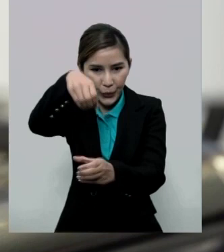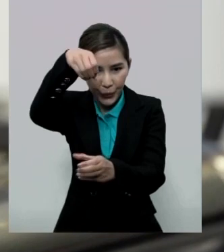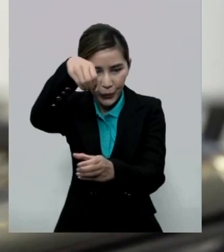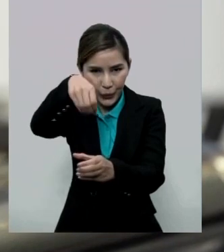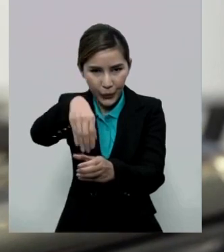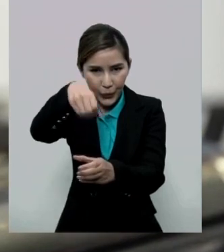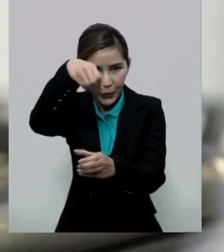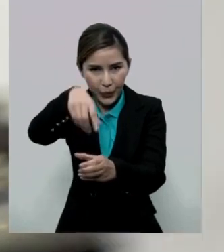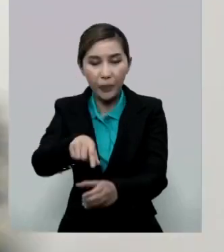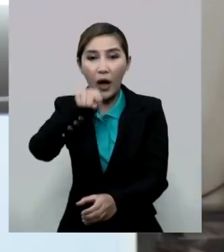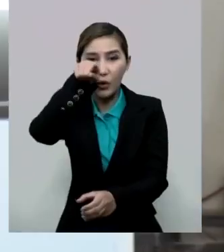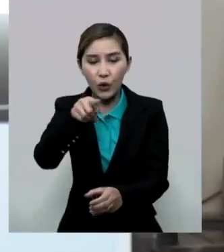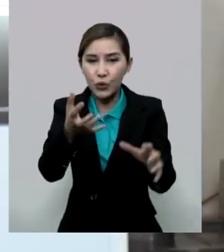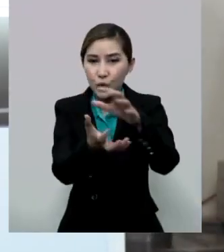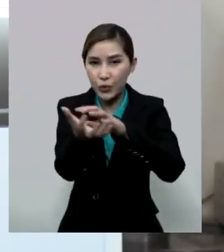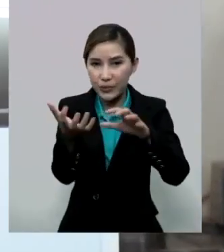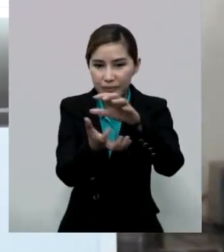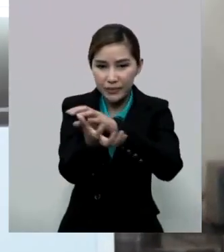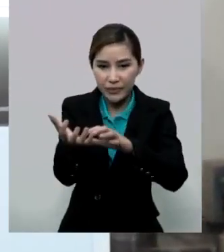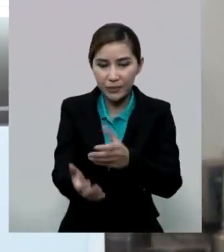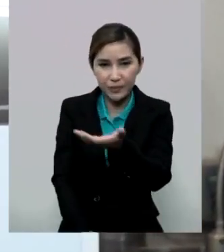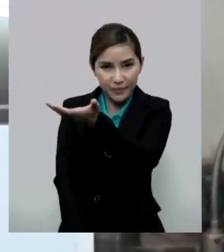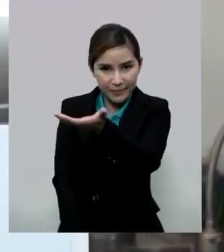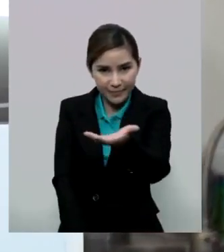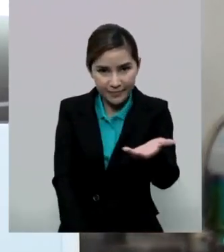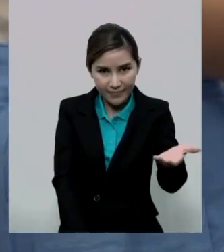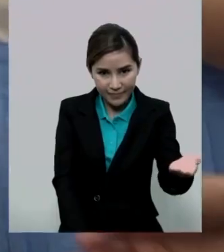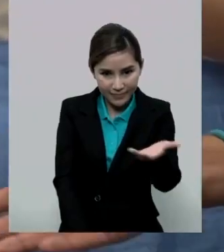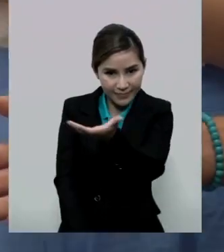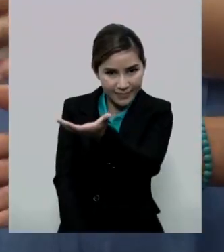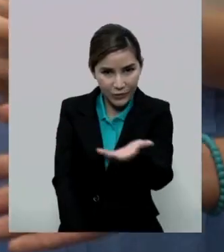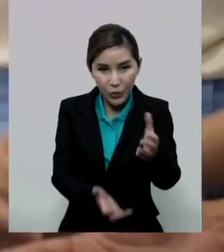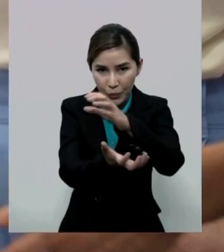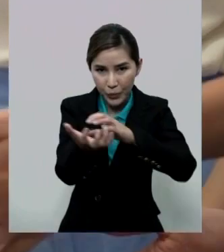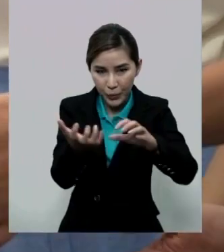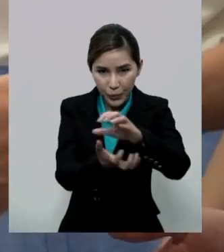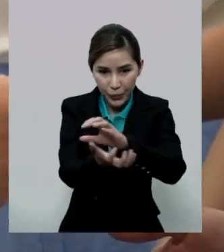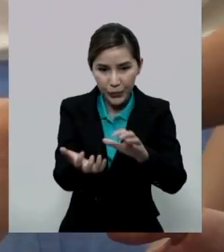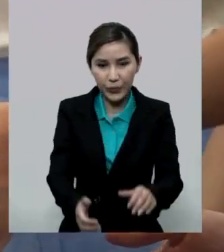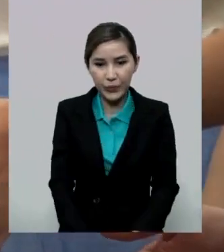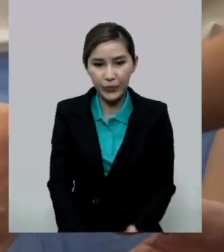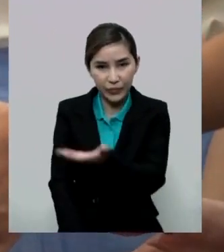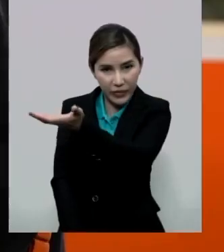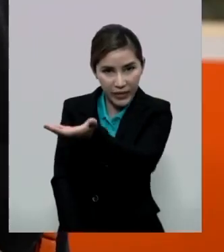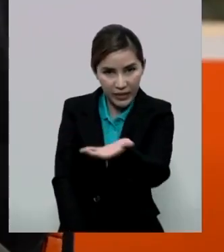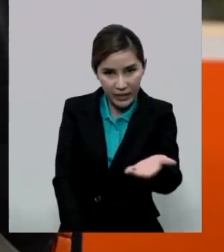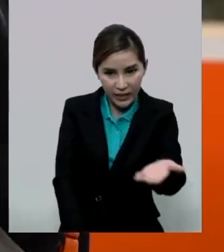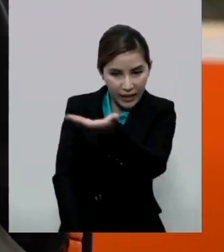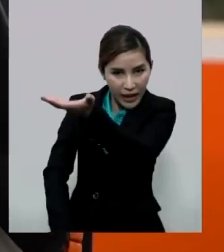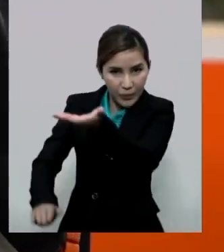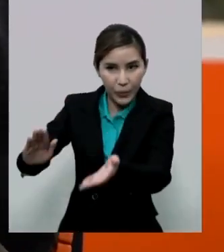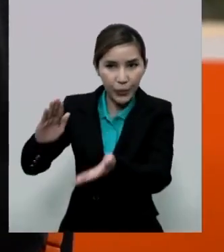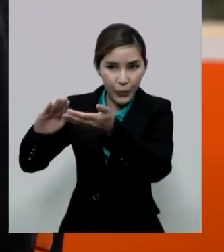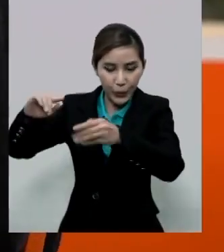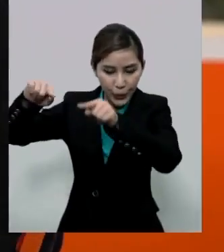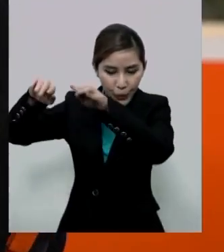แฟทีนี้พี่ทันหันหลัง โอเคค่ะ เราจะไปกดส่วนผสมกันครับ ค่ะ ตรงนี้นะครับก็จะเป็นที่ส่วนผสมนะครับทีนี้ชั้นต